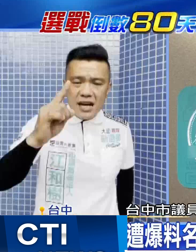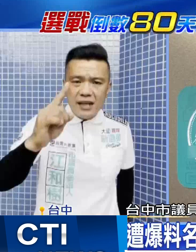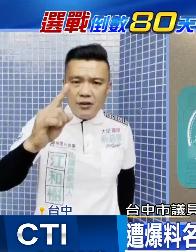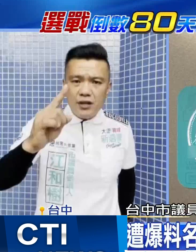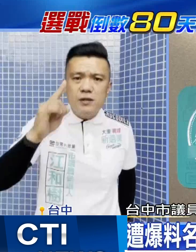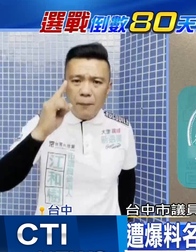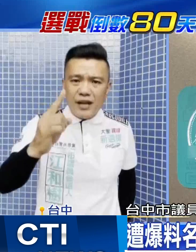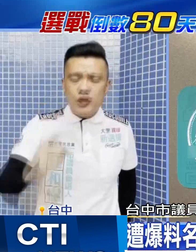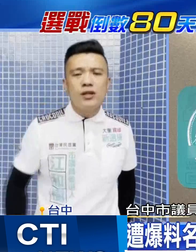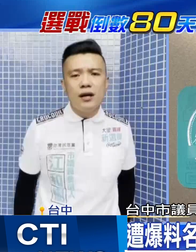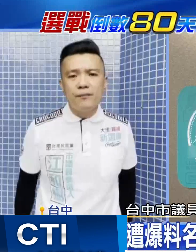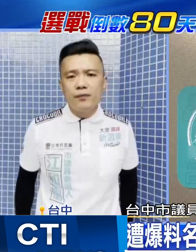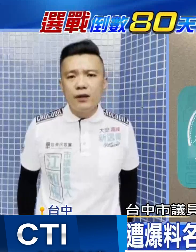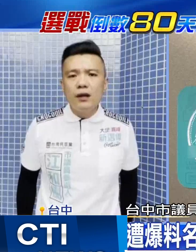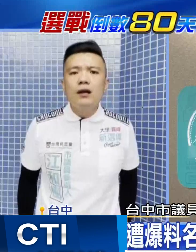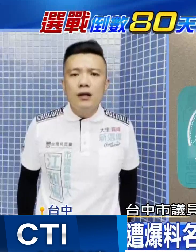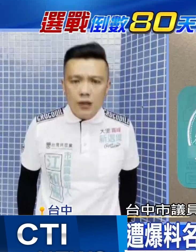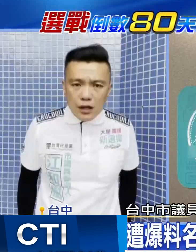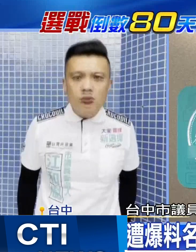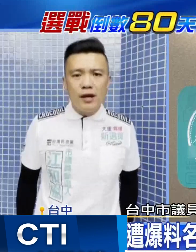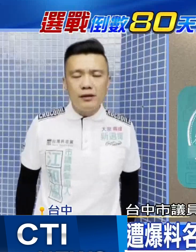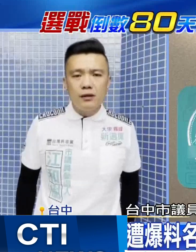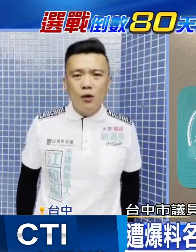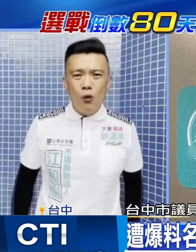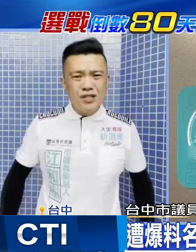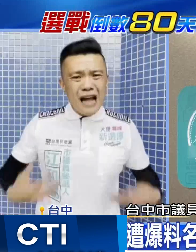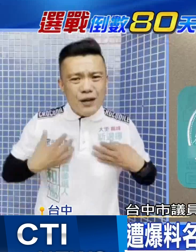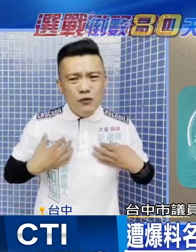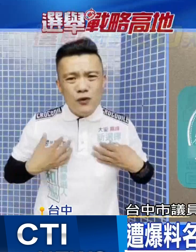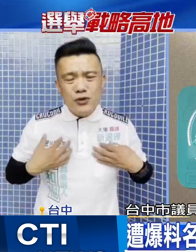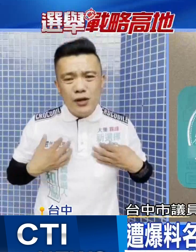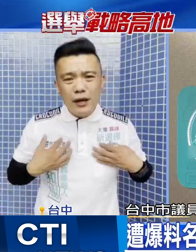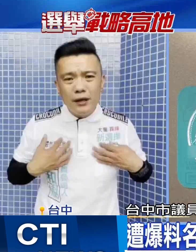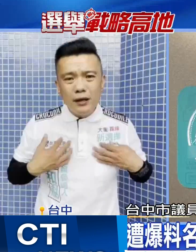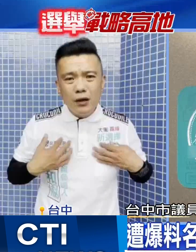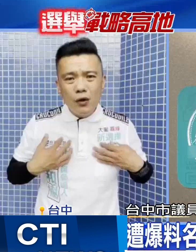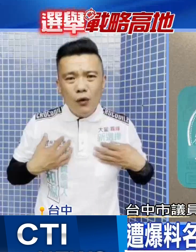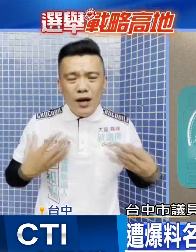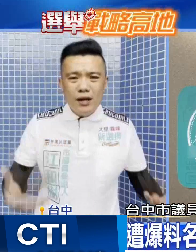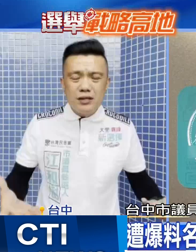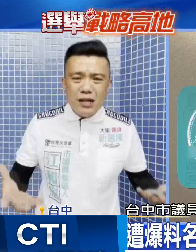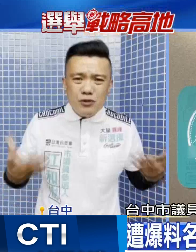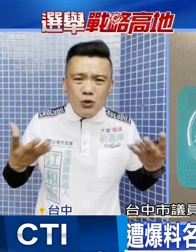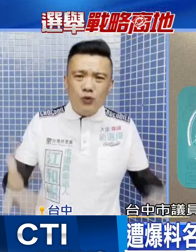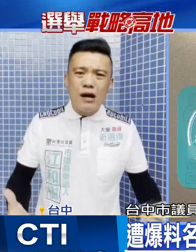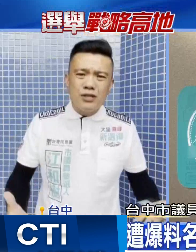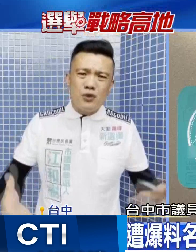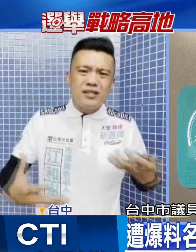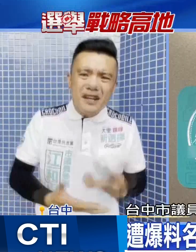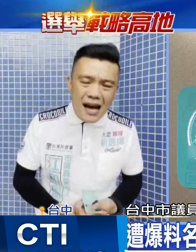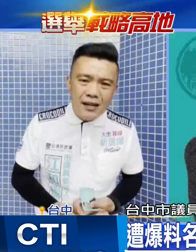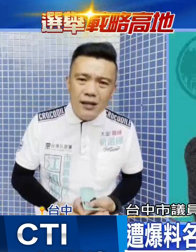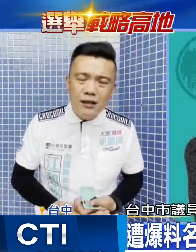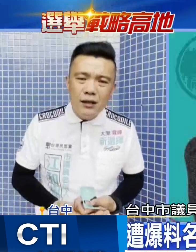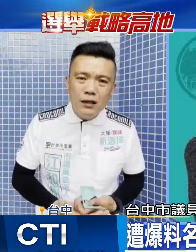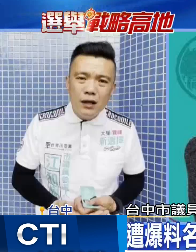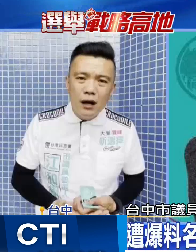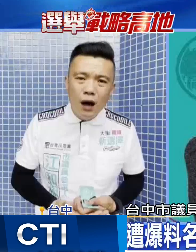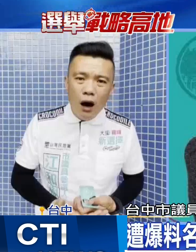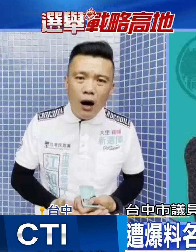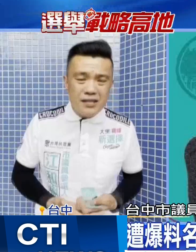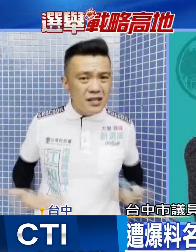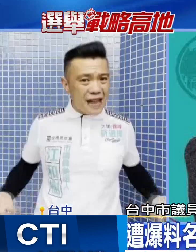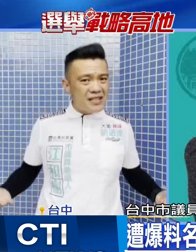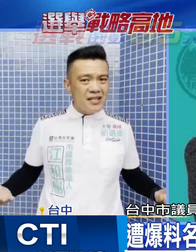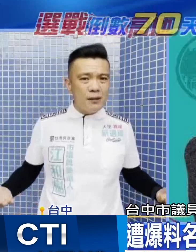择啊。第二点，你是北区的议员。我是大里雾峰区呢，为何要去混淆这种声量呢？